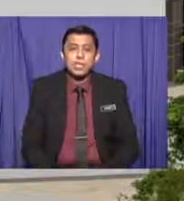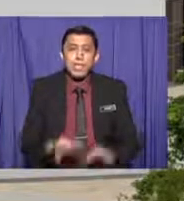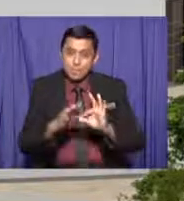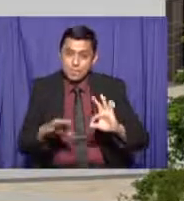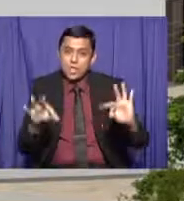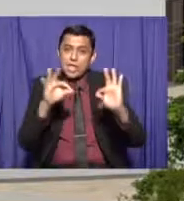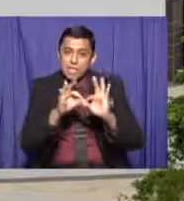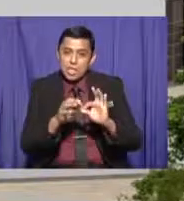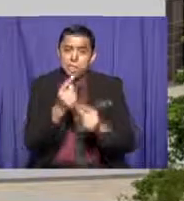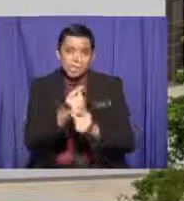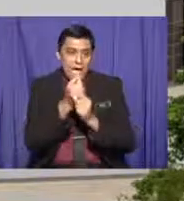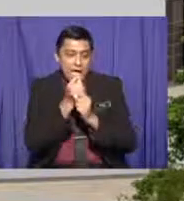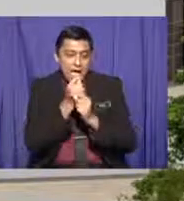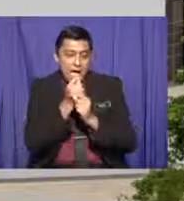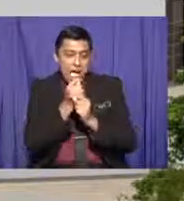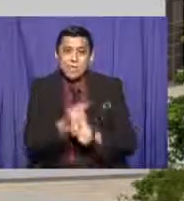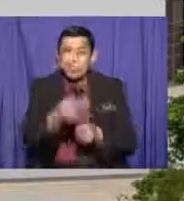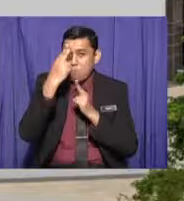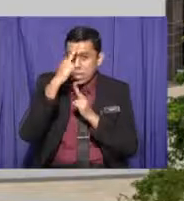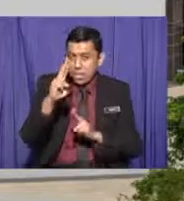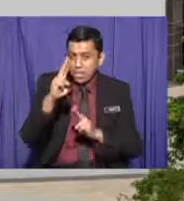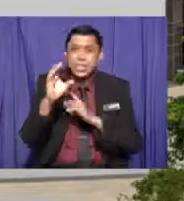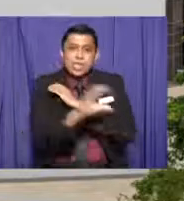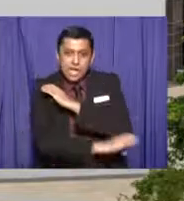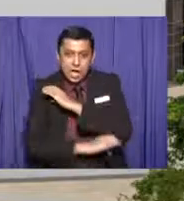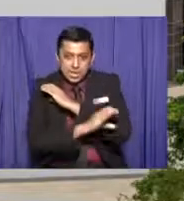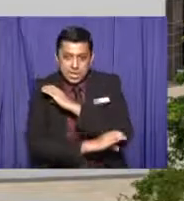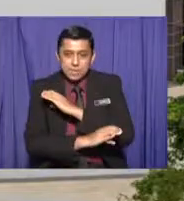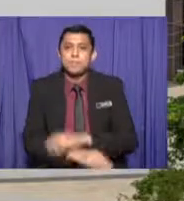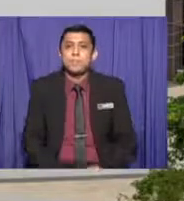kepentingan mempertahankan kedaulatan negara,